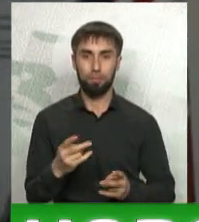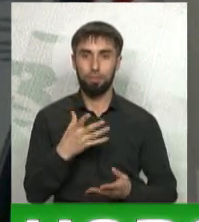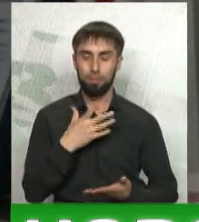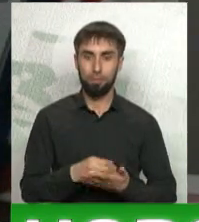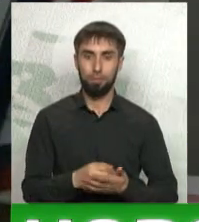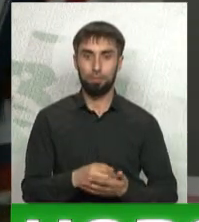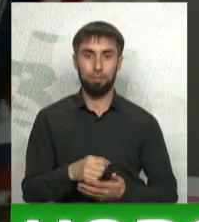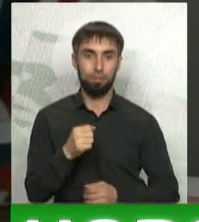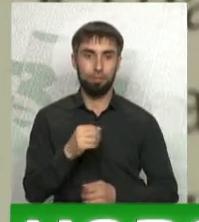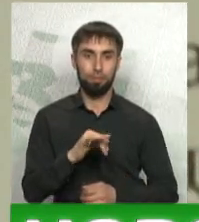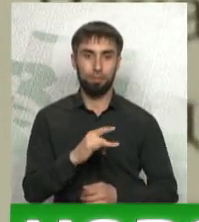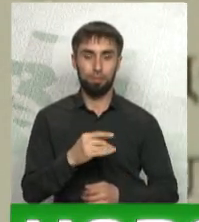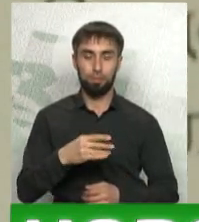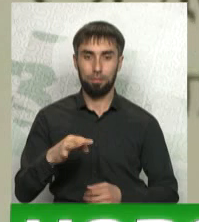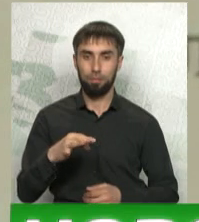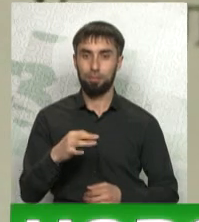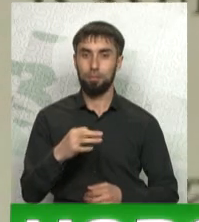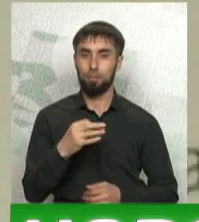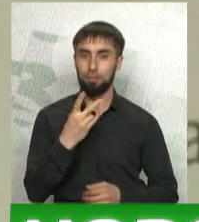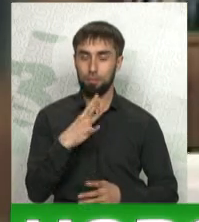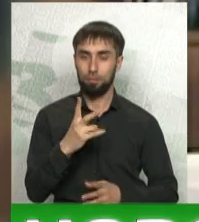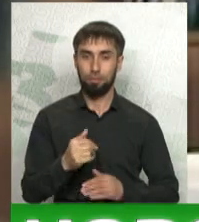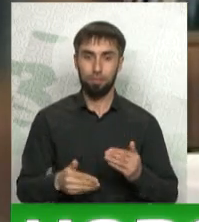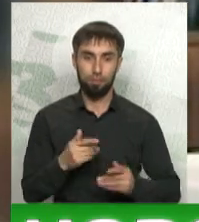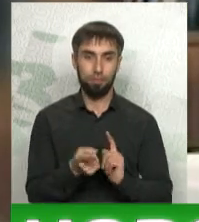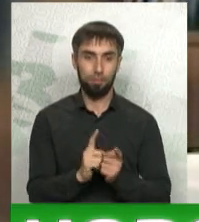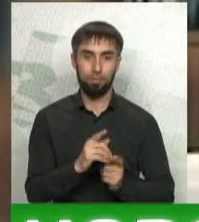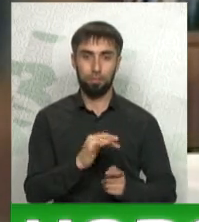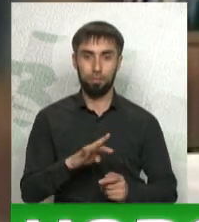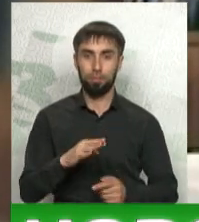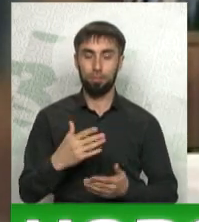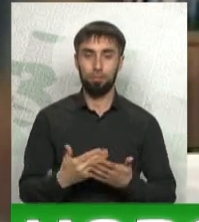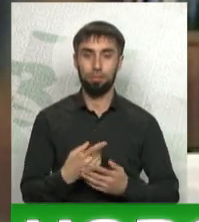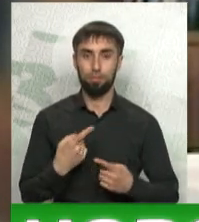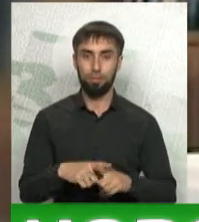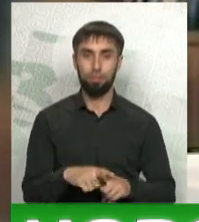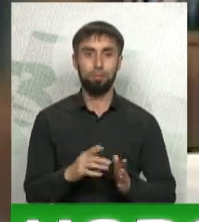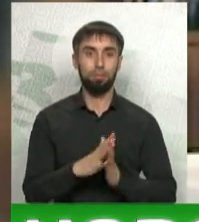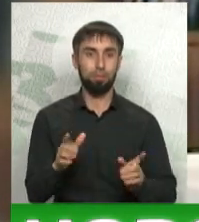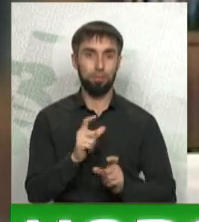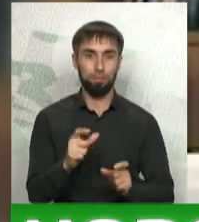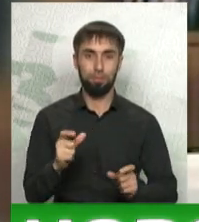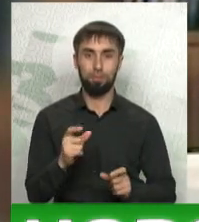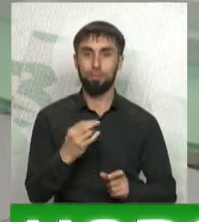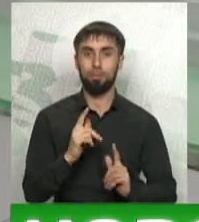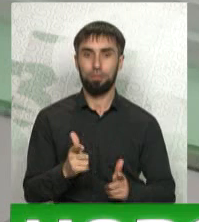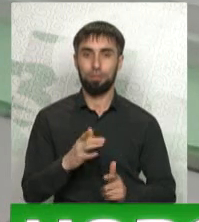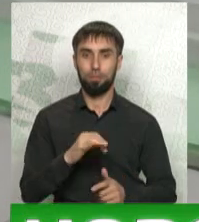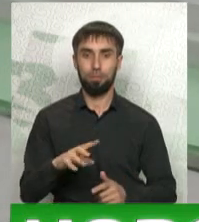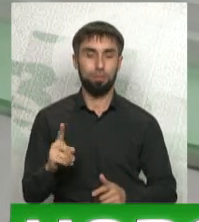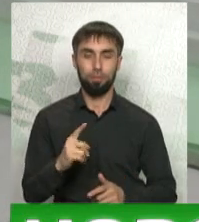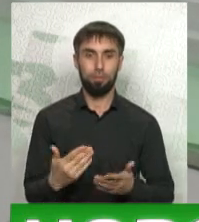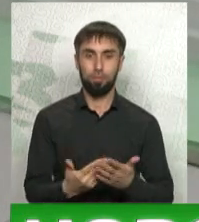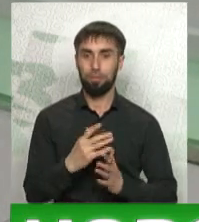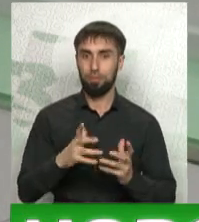собственном издательстве несмотря на стремительные изменения внедрение новых технологий большинство людей не согласны с тем что в